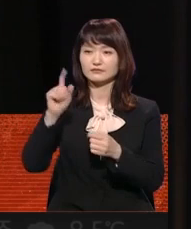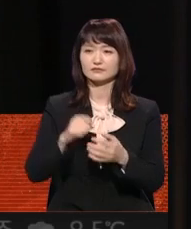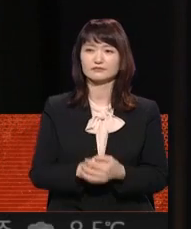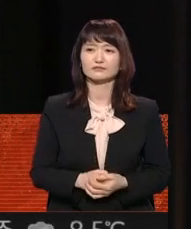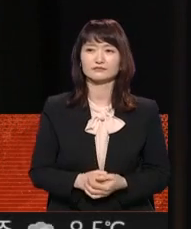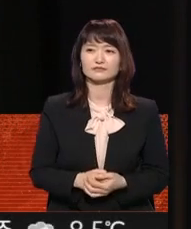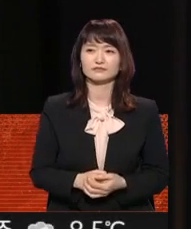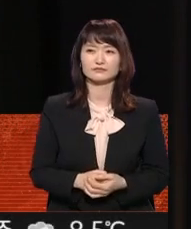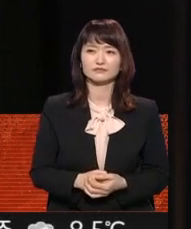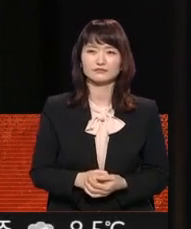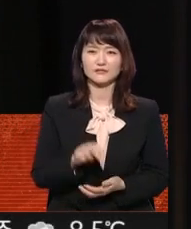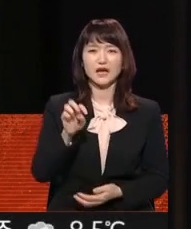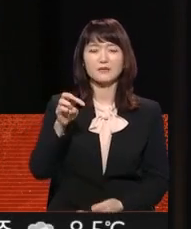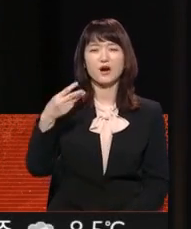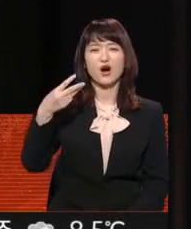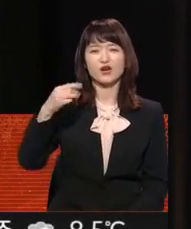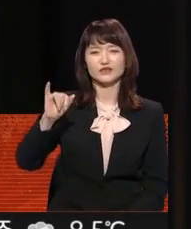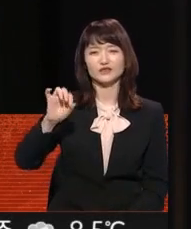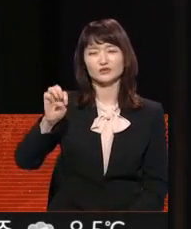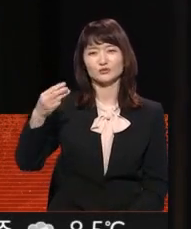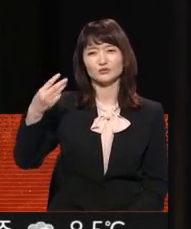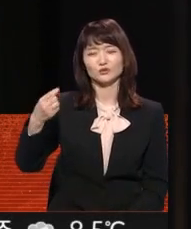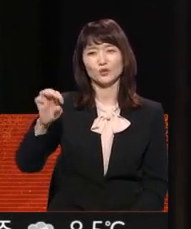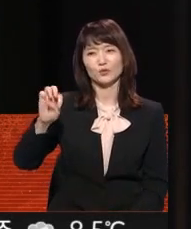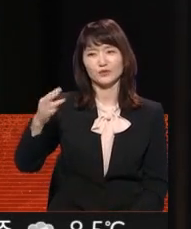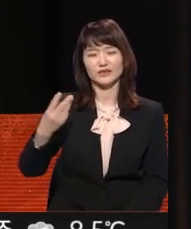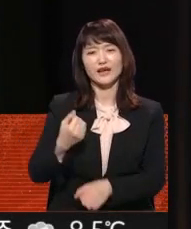프로필을 하라고 강력하게 추천하고